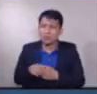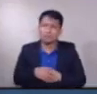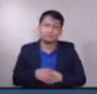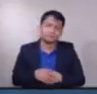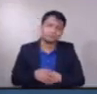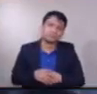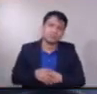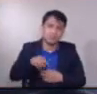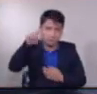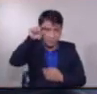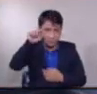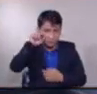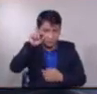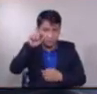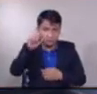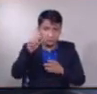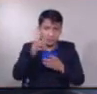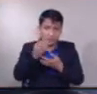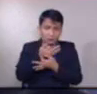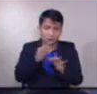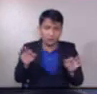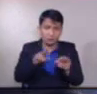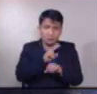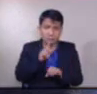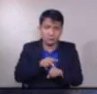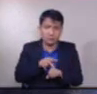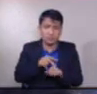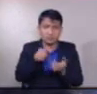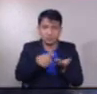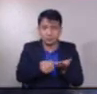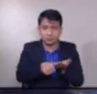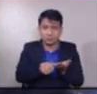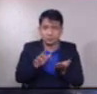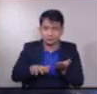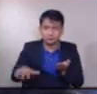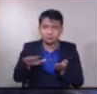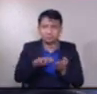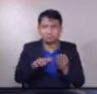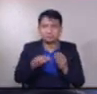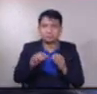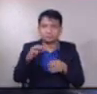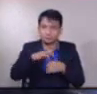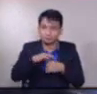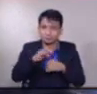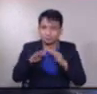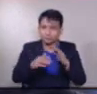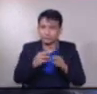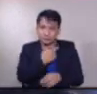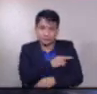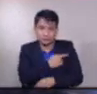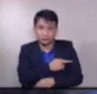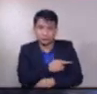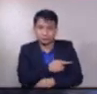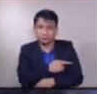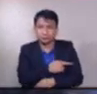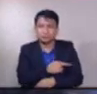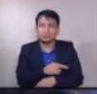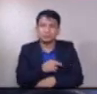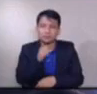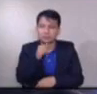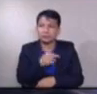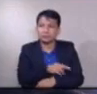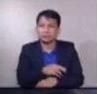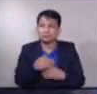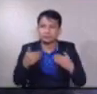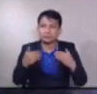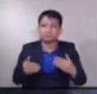The gender-free Philippines is that ang election po ay electoral process. Hindi po ito religion, exercise of religion.